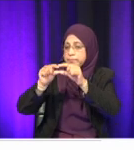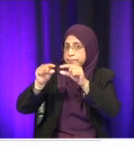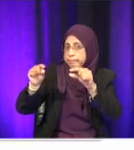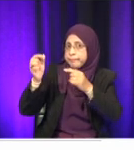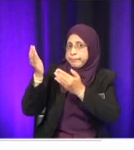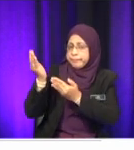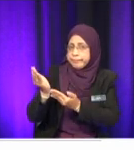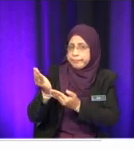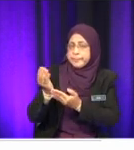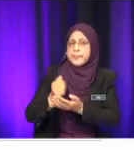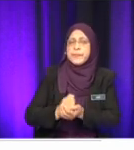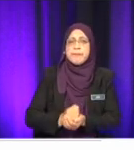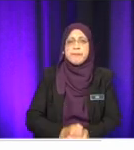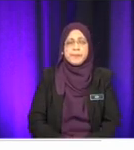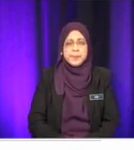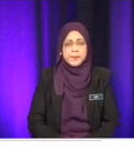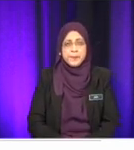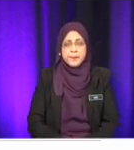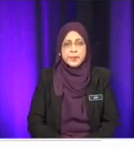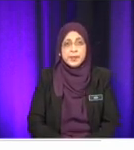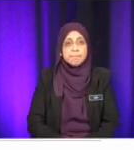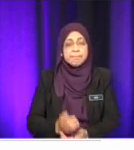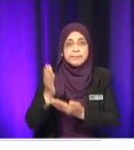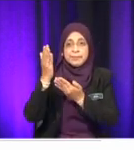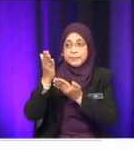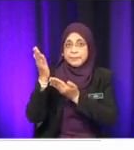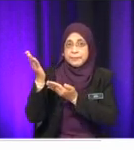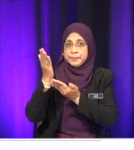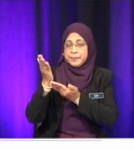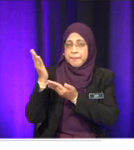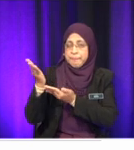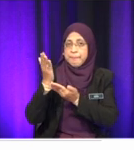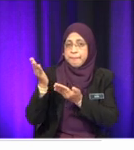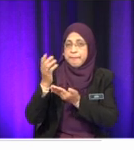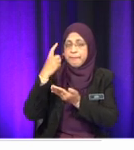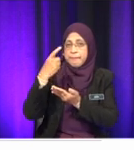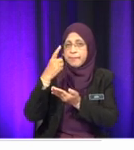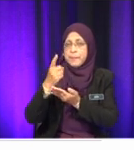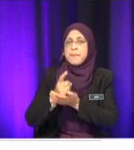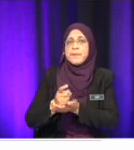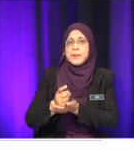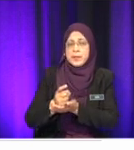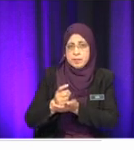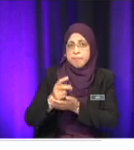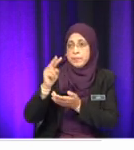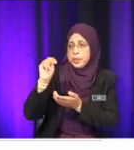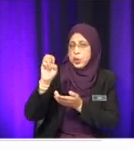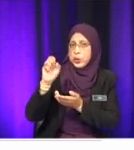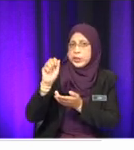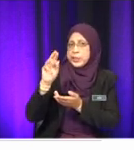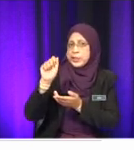Oke kita teruskan ini antara aliran seni catatan yaitu naturalizem